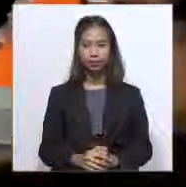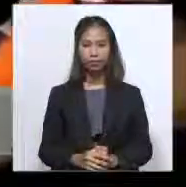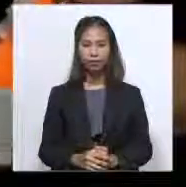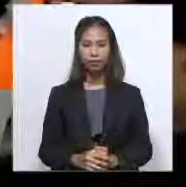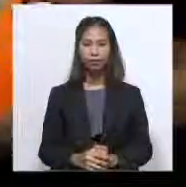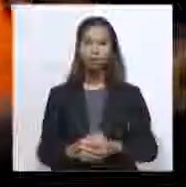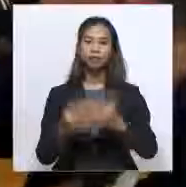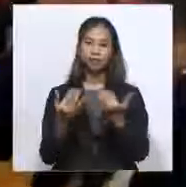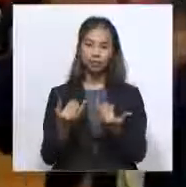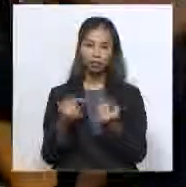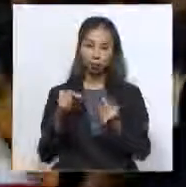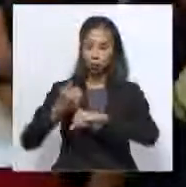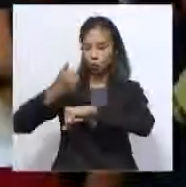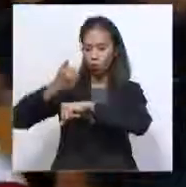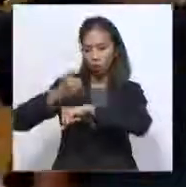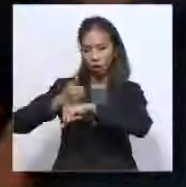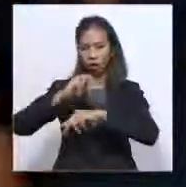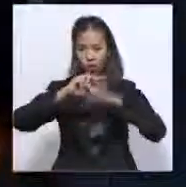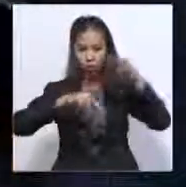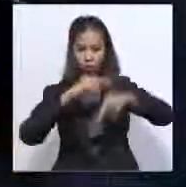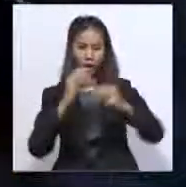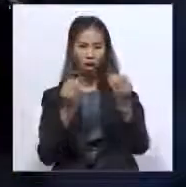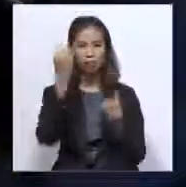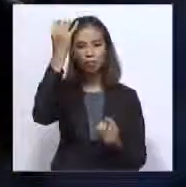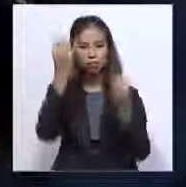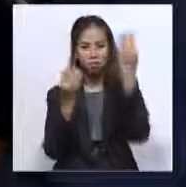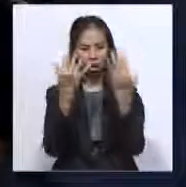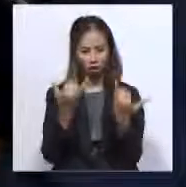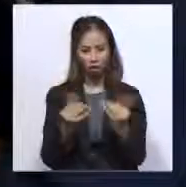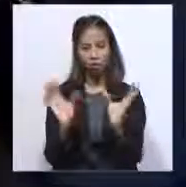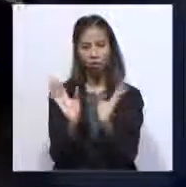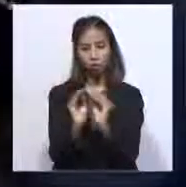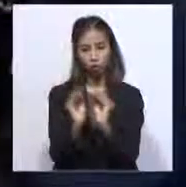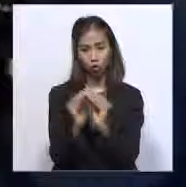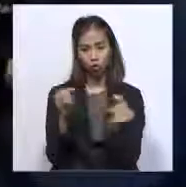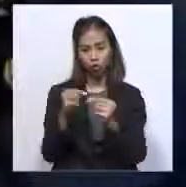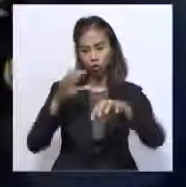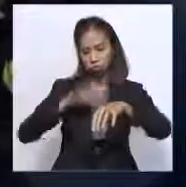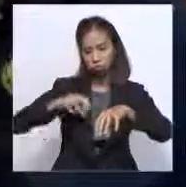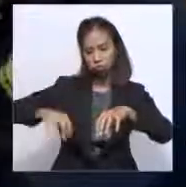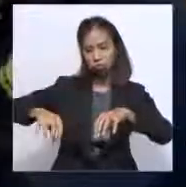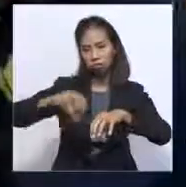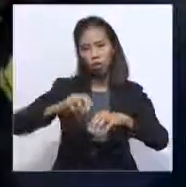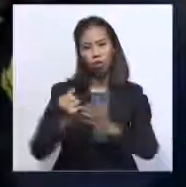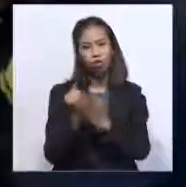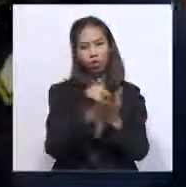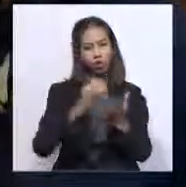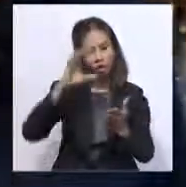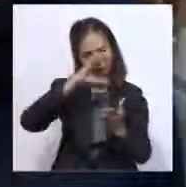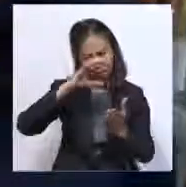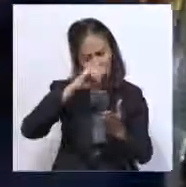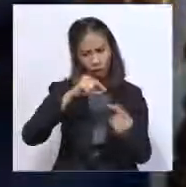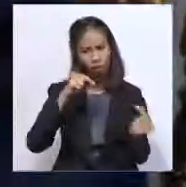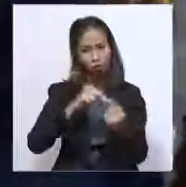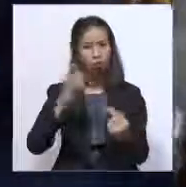นายรุ่งหิรันวงศ์หัวหน้าอุทยานแห่งชาติดอยอินทนนท์ได้ประชุมวางแผนร่วมกับเจ้าหน้าที่หน่วยงานต่างๆเพื่อค้นหานายคินยาน